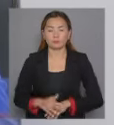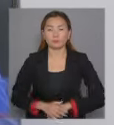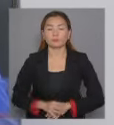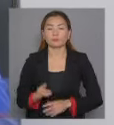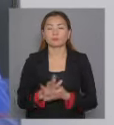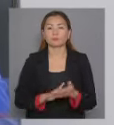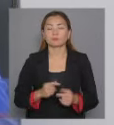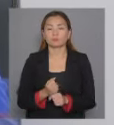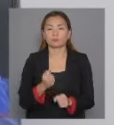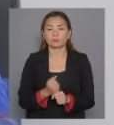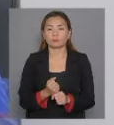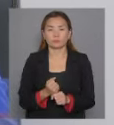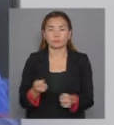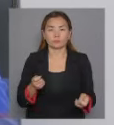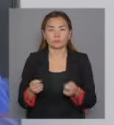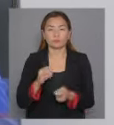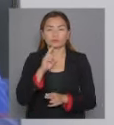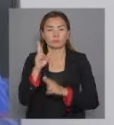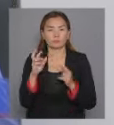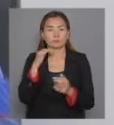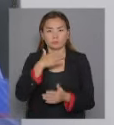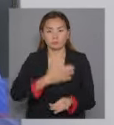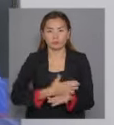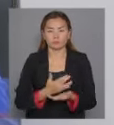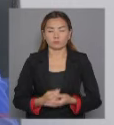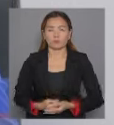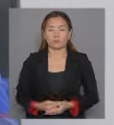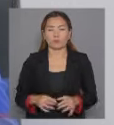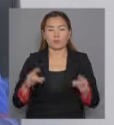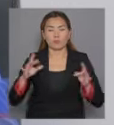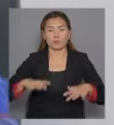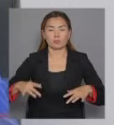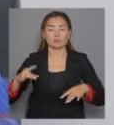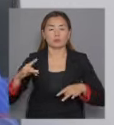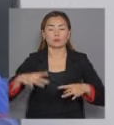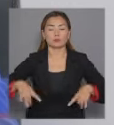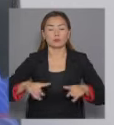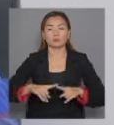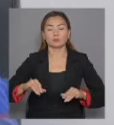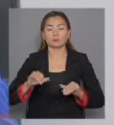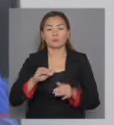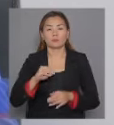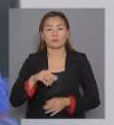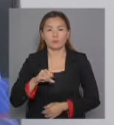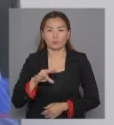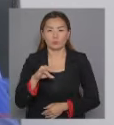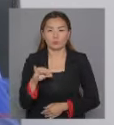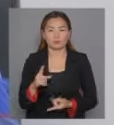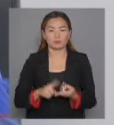ендігі ретте бізде басқармаға шағымдар көп түсуде, әсіресе мына кафе, ресторан бизнесіндегі ас мәзірлерге